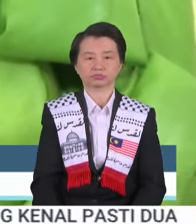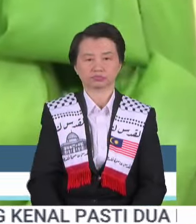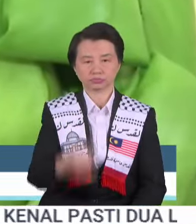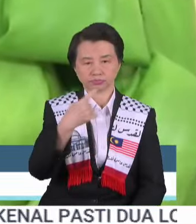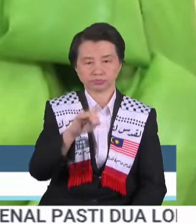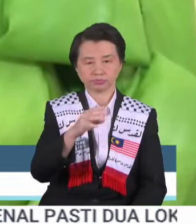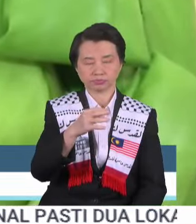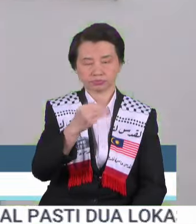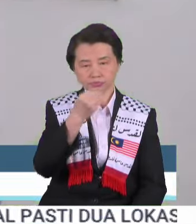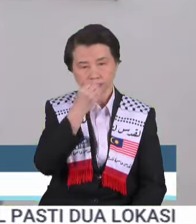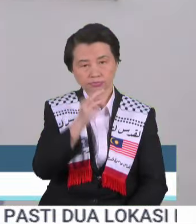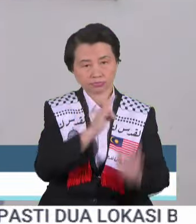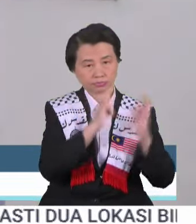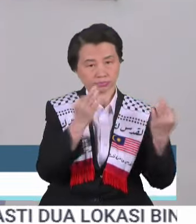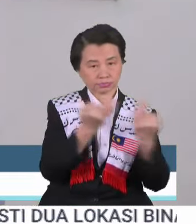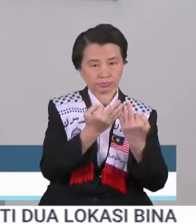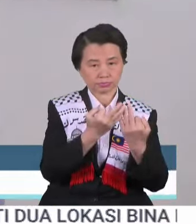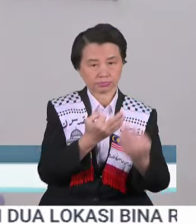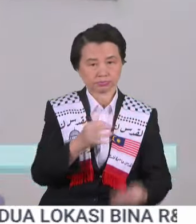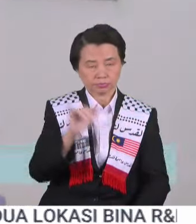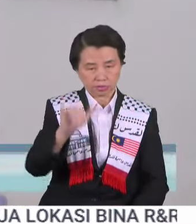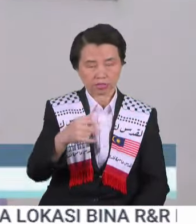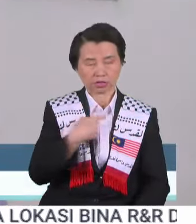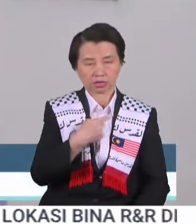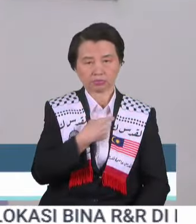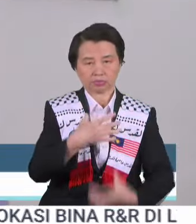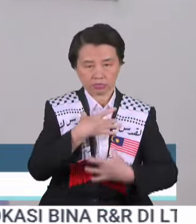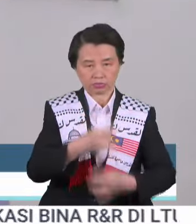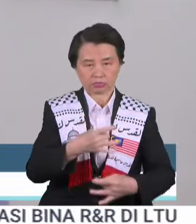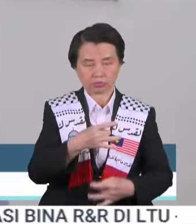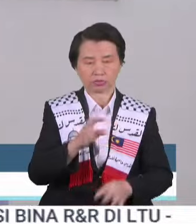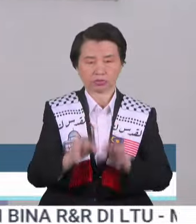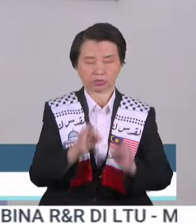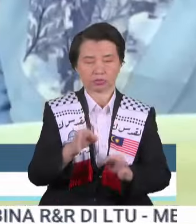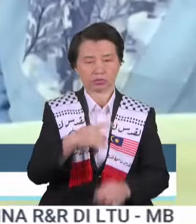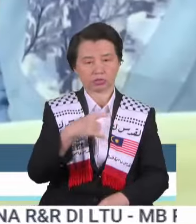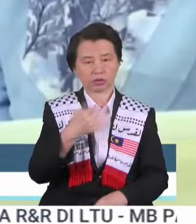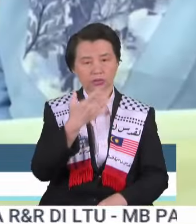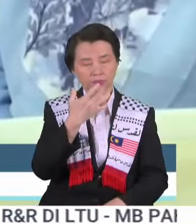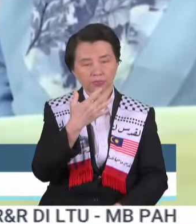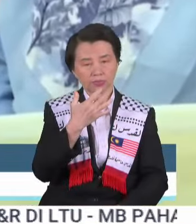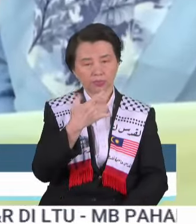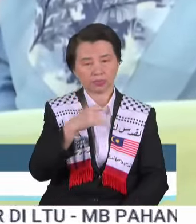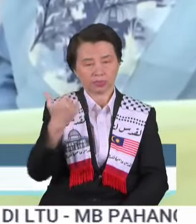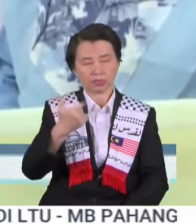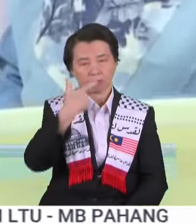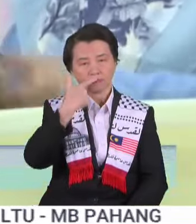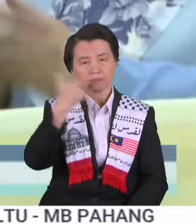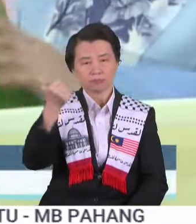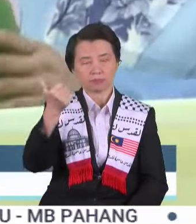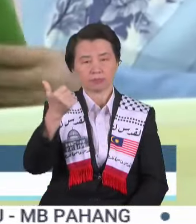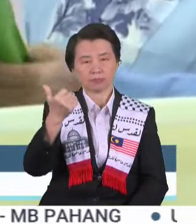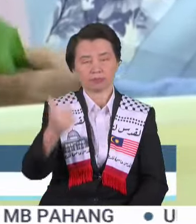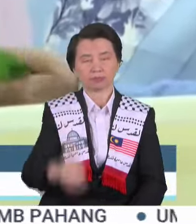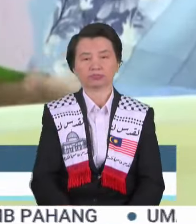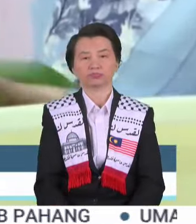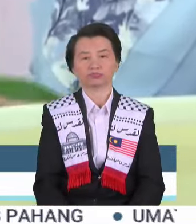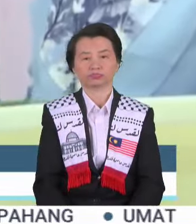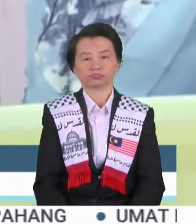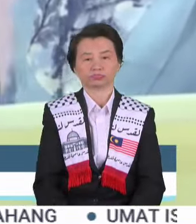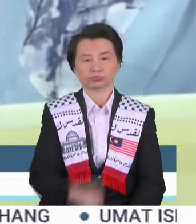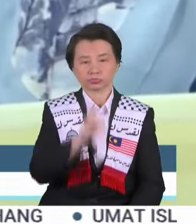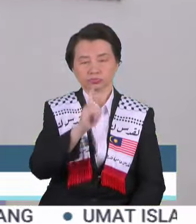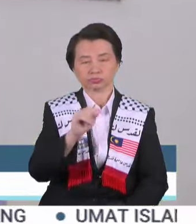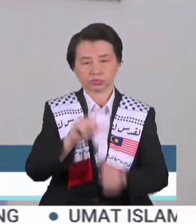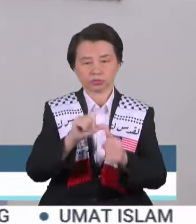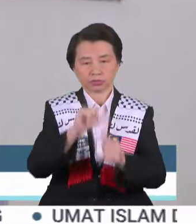Untuk makan sekeluarga. Kami memang suka lah ni kelupis ni kan, walaupun kami bangsa lain, memang sedap lah rasanya. Memang